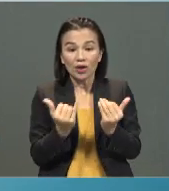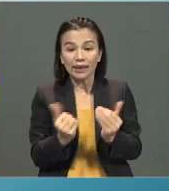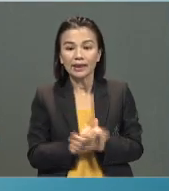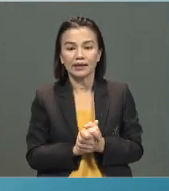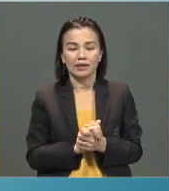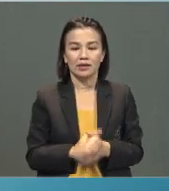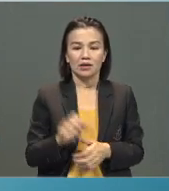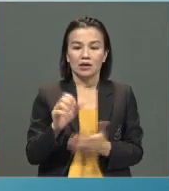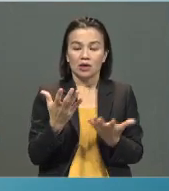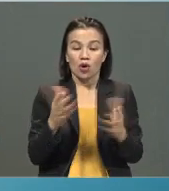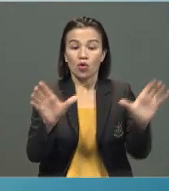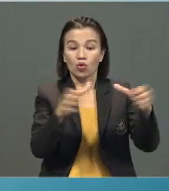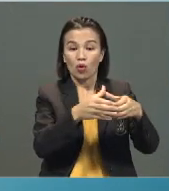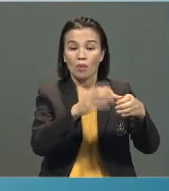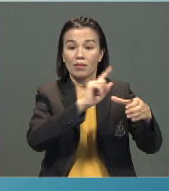ถ้างั้นนะตอนนี้ทางสทท.